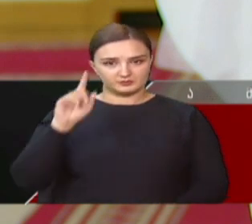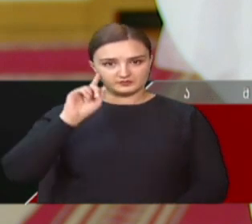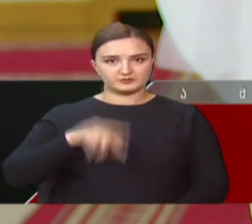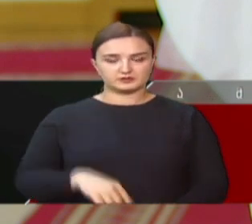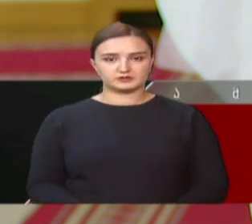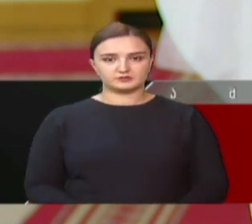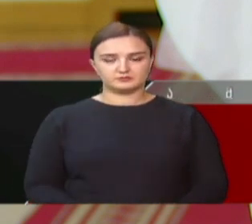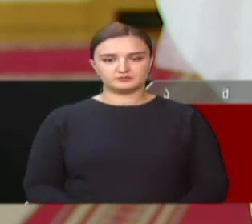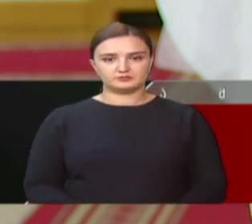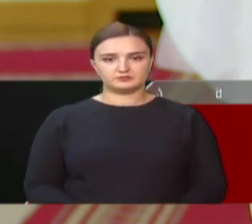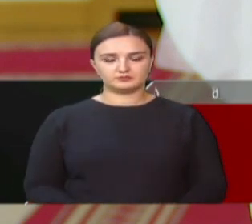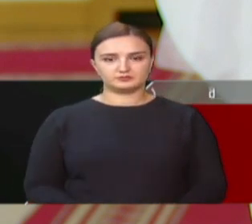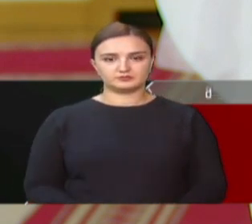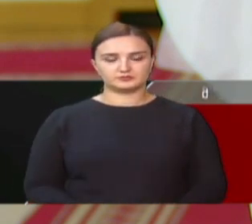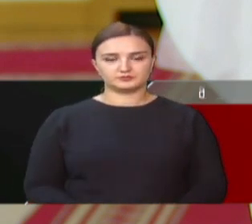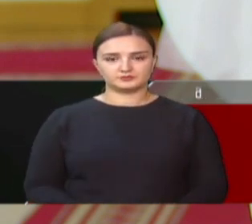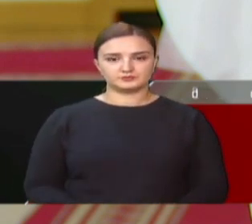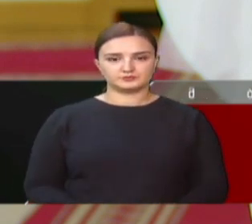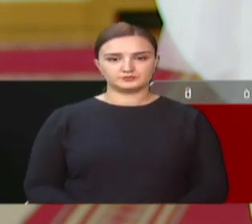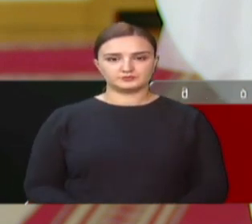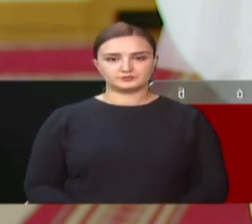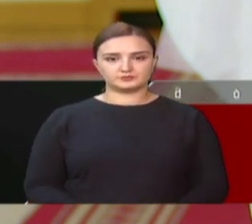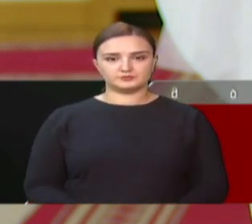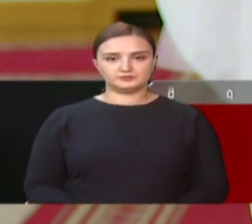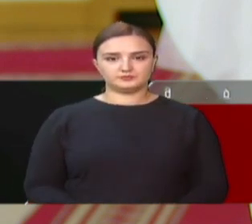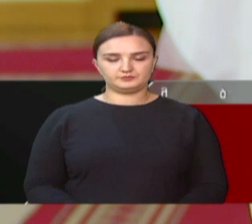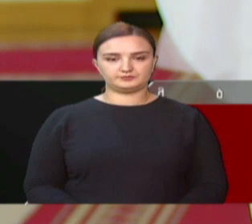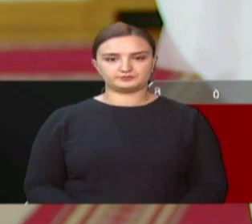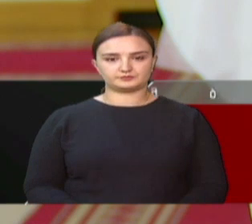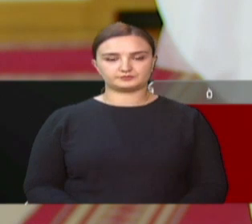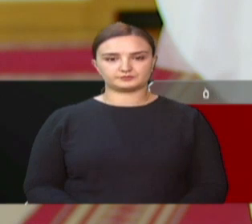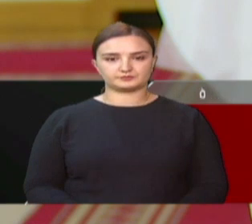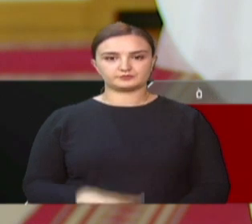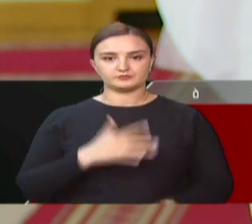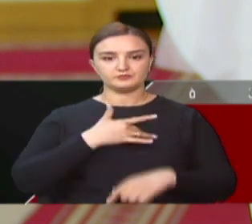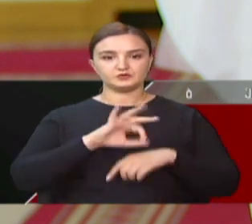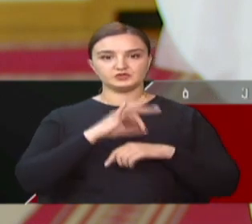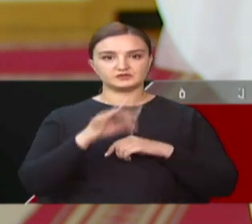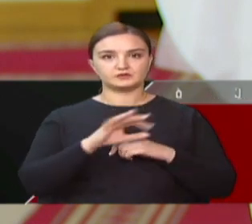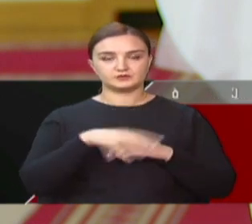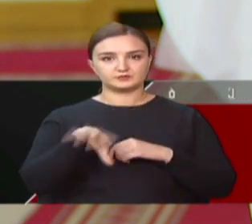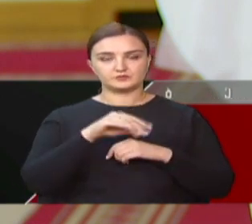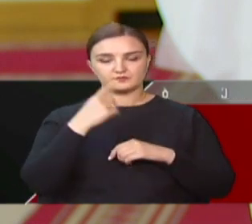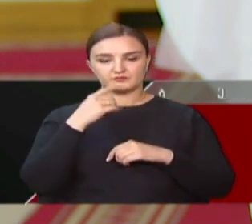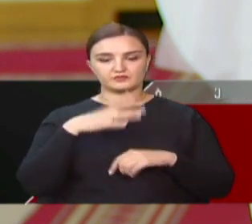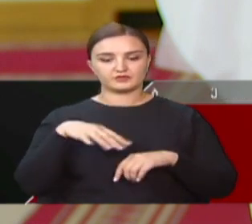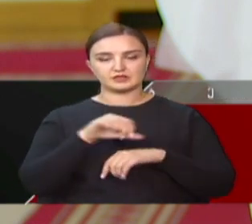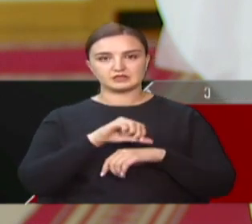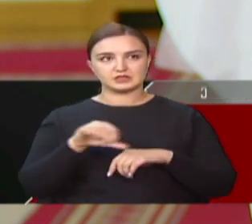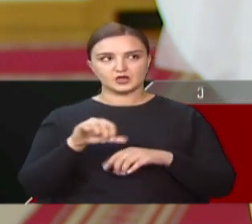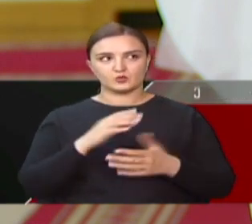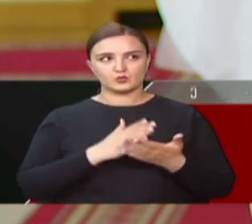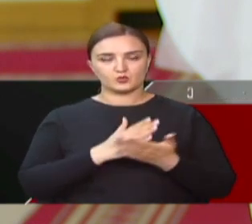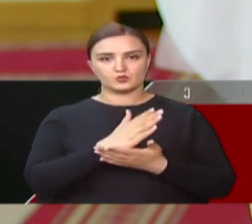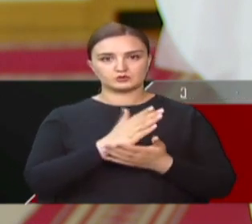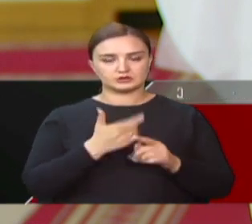ადამიანი, მოქალაქე, საქართველოს მოქალაქე, რომელიც არ გულის ტკივილს არ გამოთქვამს იმაზე, რომ საქართველოს საგარეო პოლიტიკური კურსის